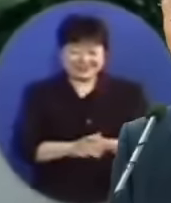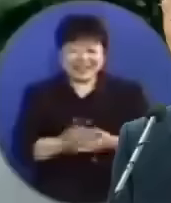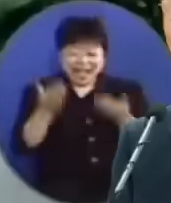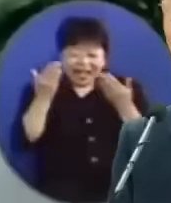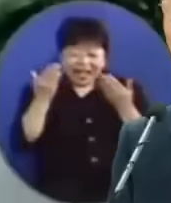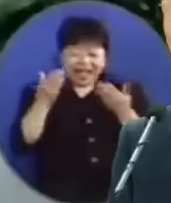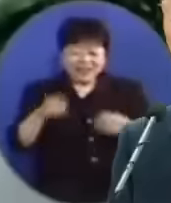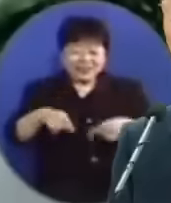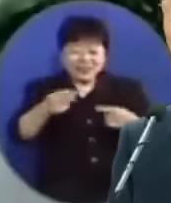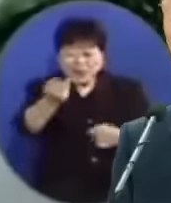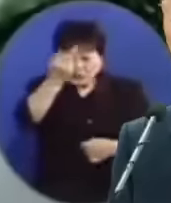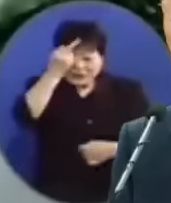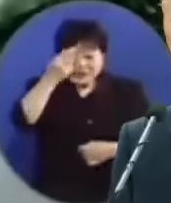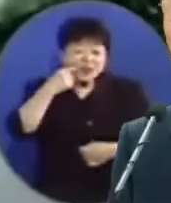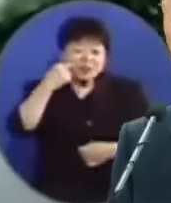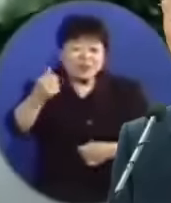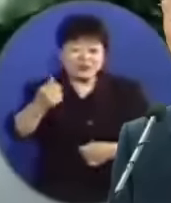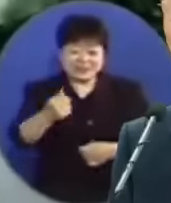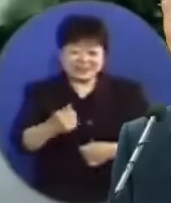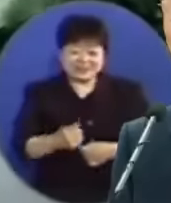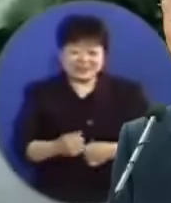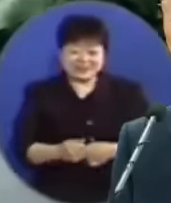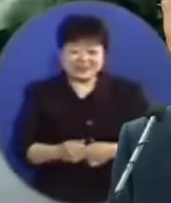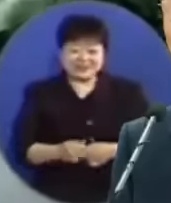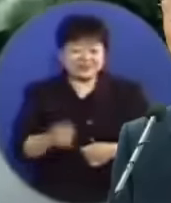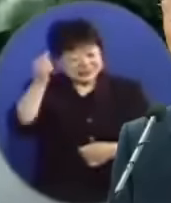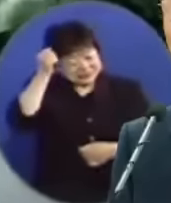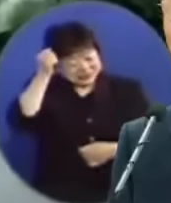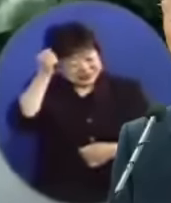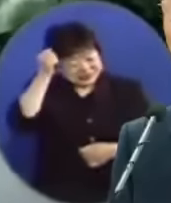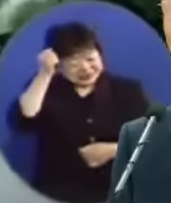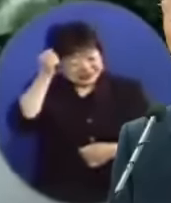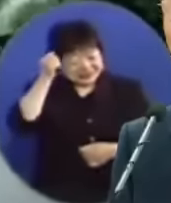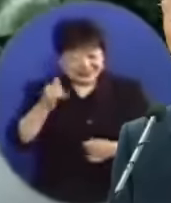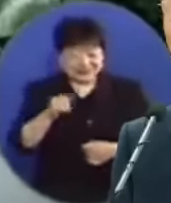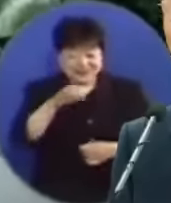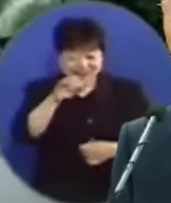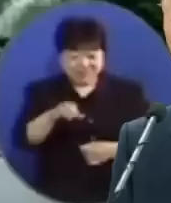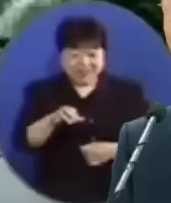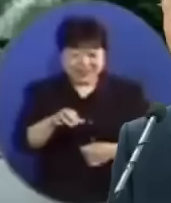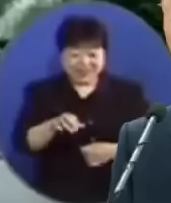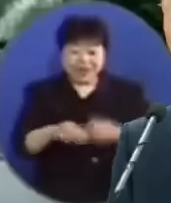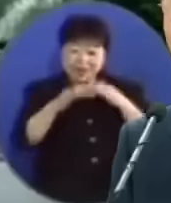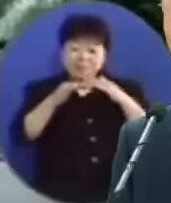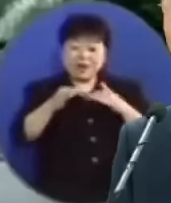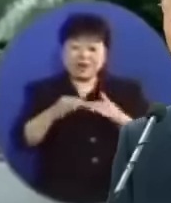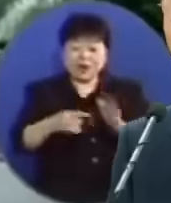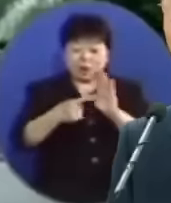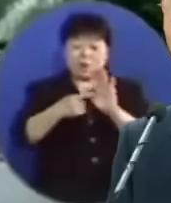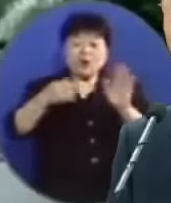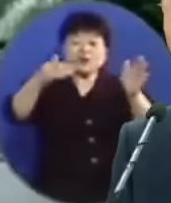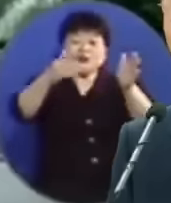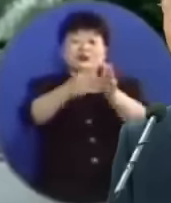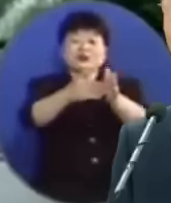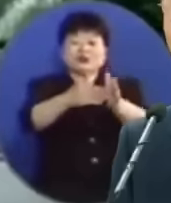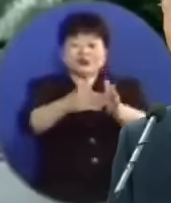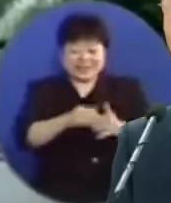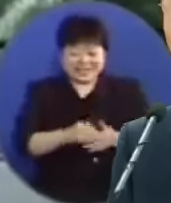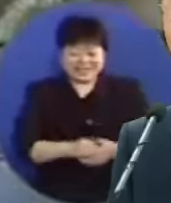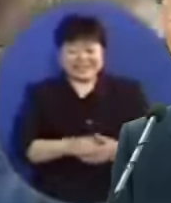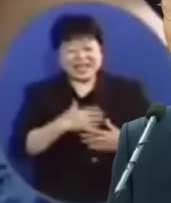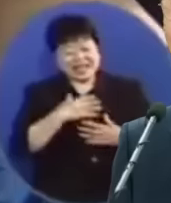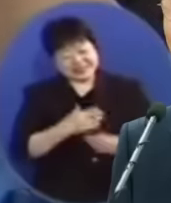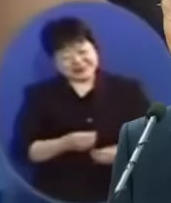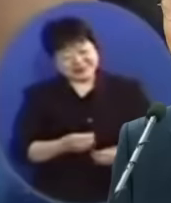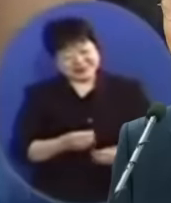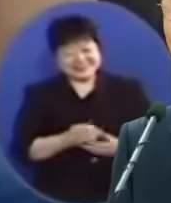학교로 돌아와서 우리 최하실 목사님에게 가서 기숙사에 있는 사람들 앞에서 방언하는 거 보여주고 난 다음 그 다음 끝쳐도